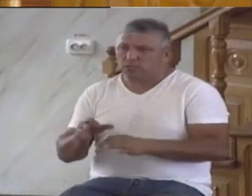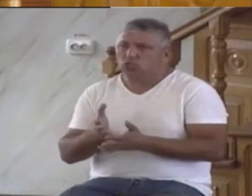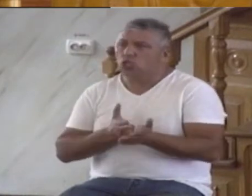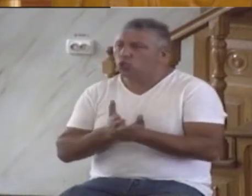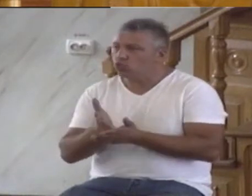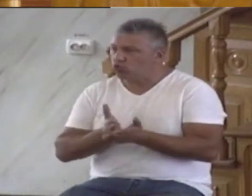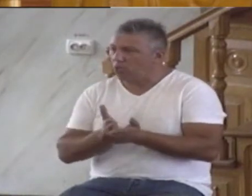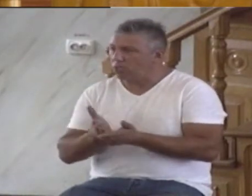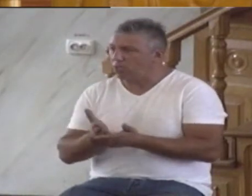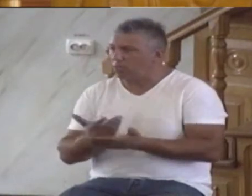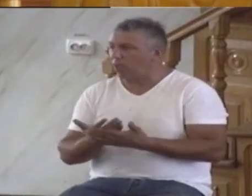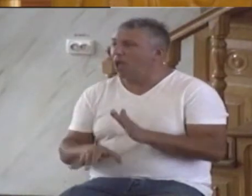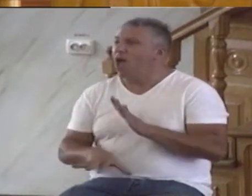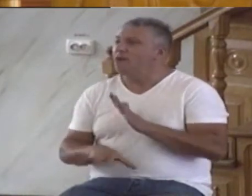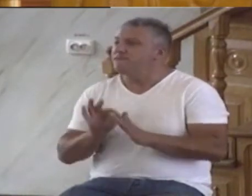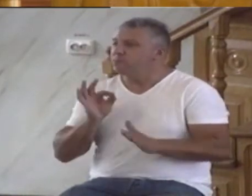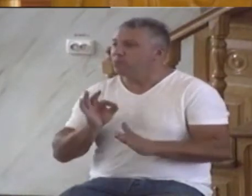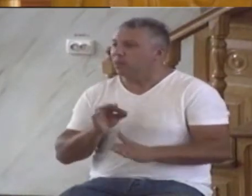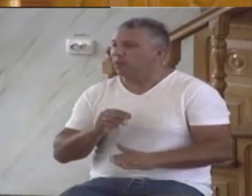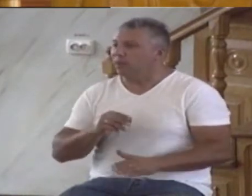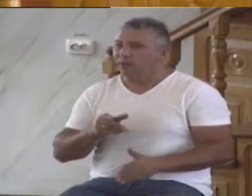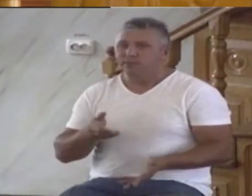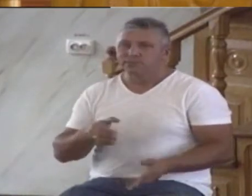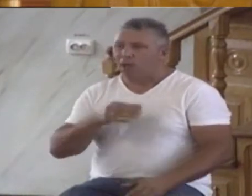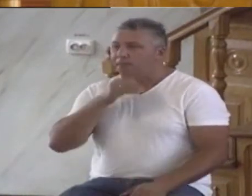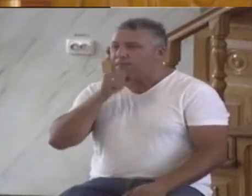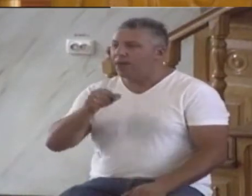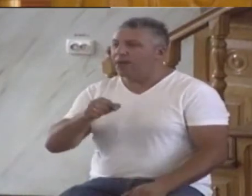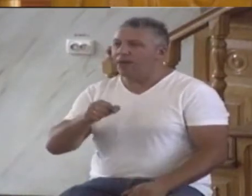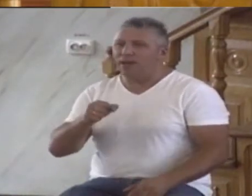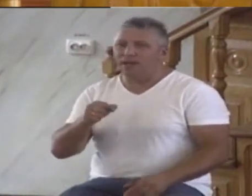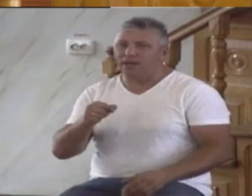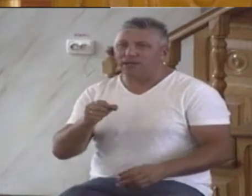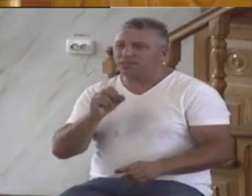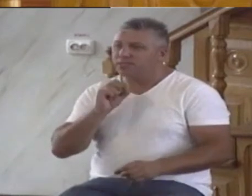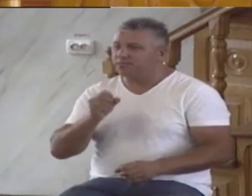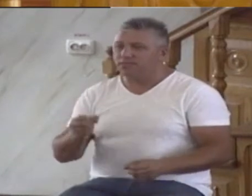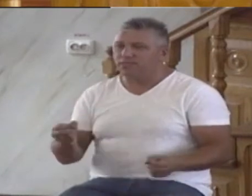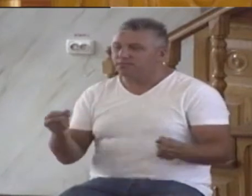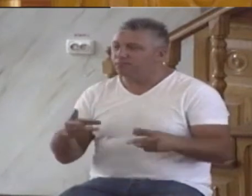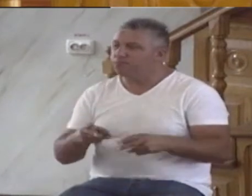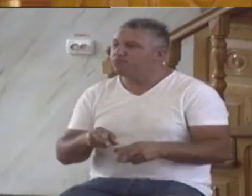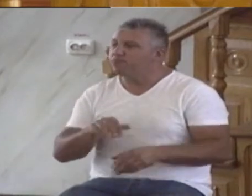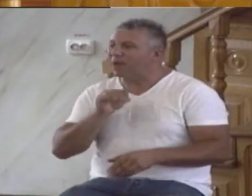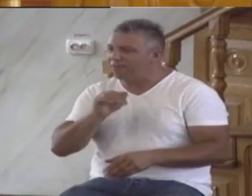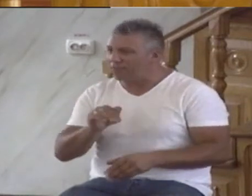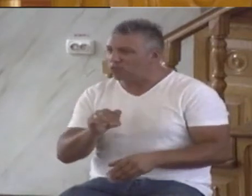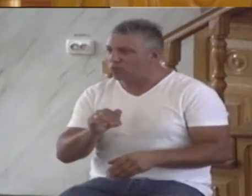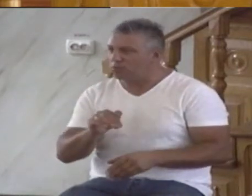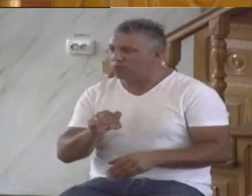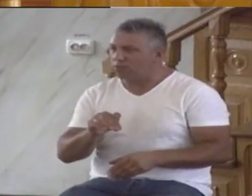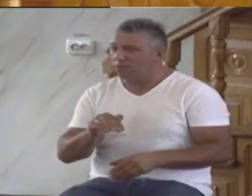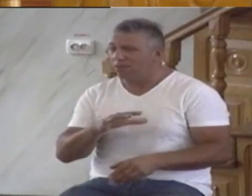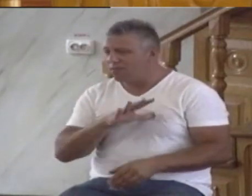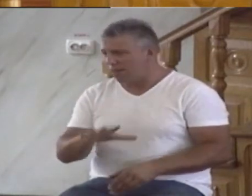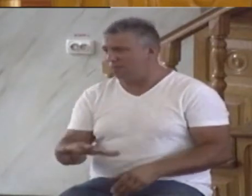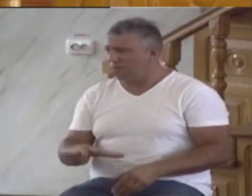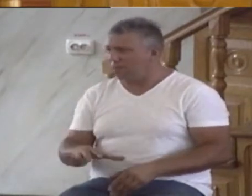или выбранная профессия. Он жил этим, его жизнь была наполнена идеей о Царстве